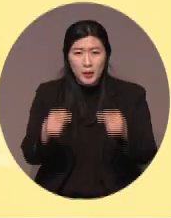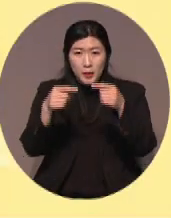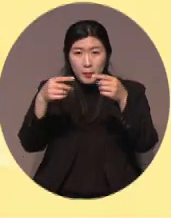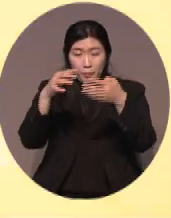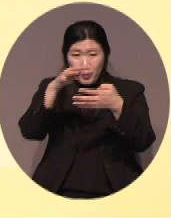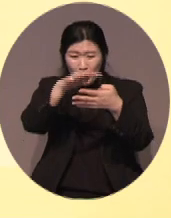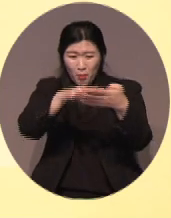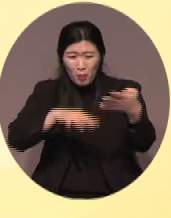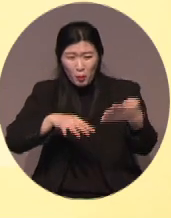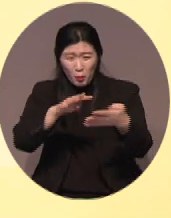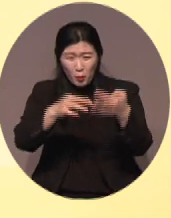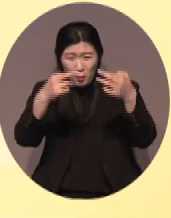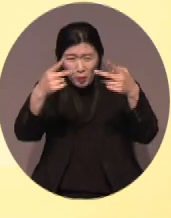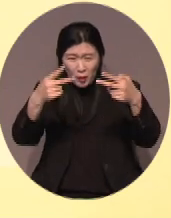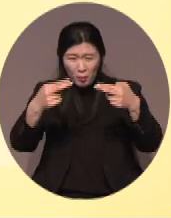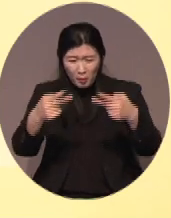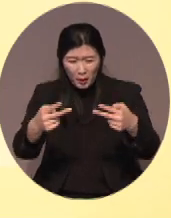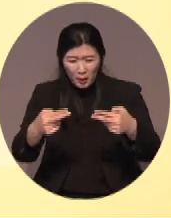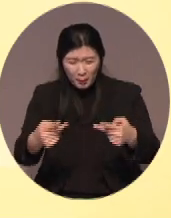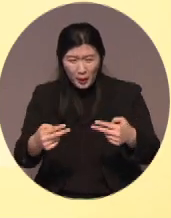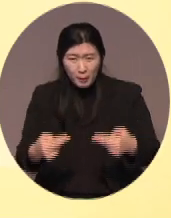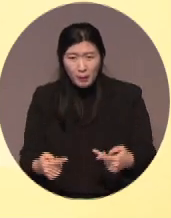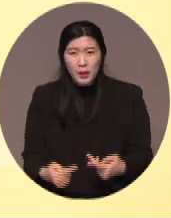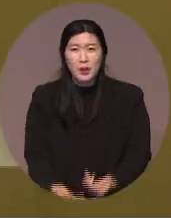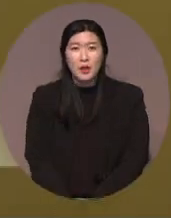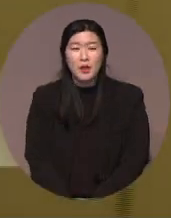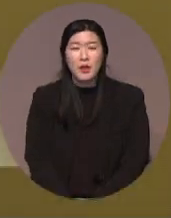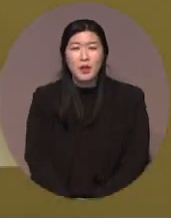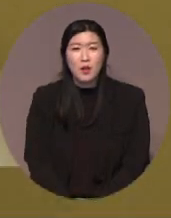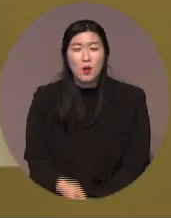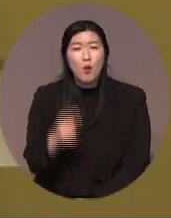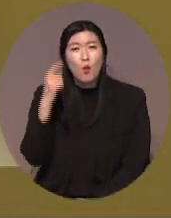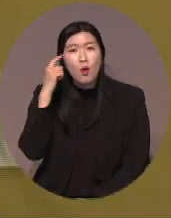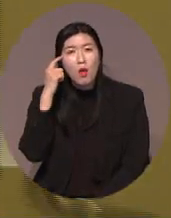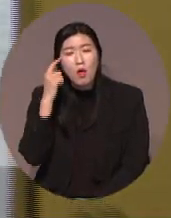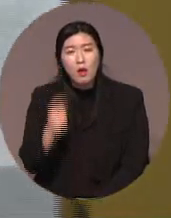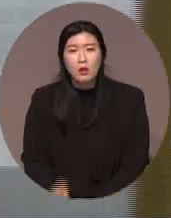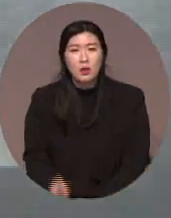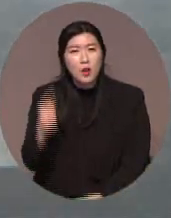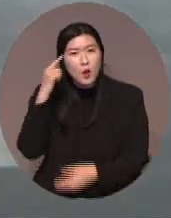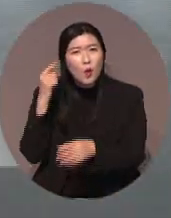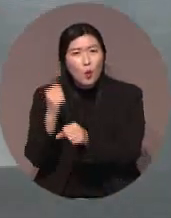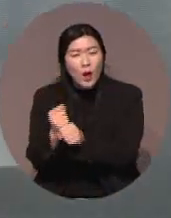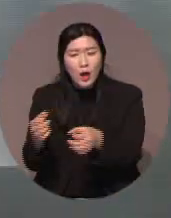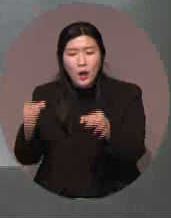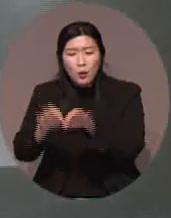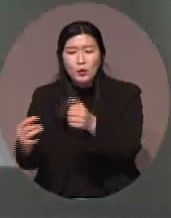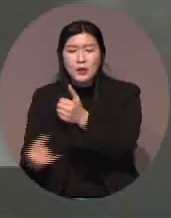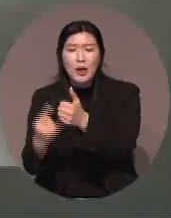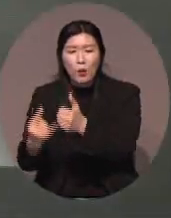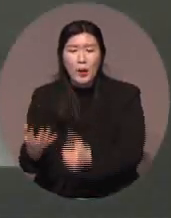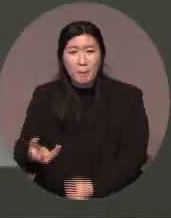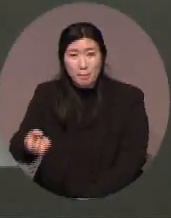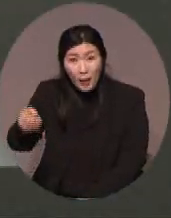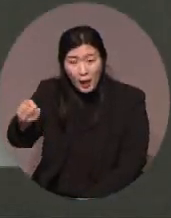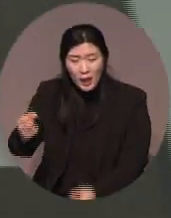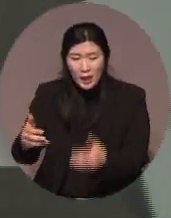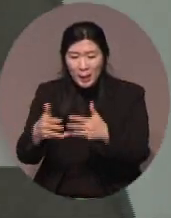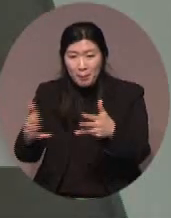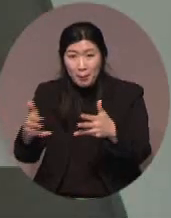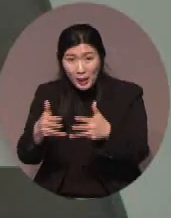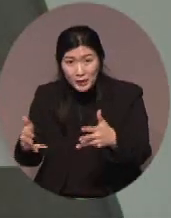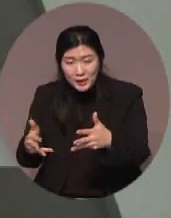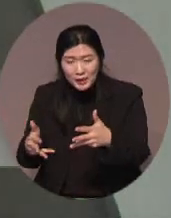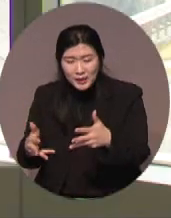안내판 곳곳이 텅 비어 있습니다 과기공제회가 직접 쓰는 8층을 제외하고 8개층